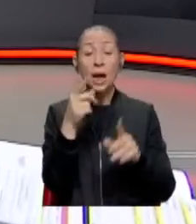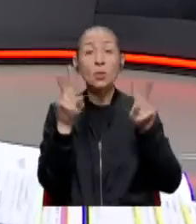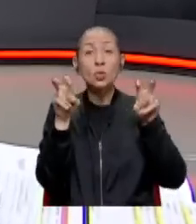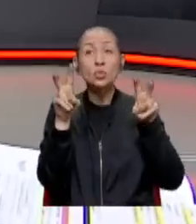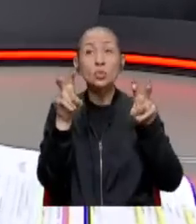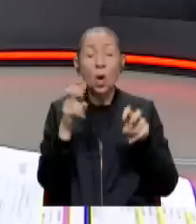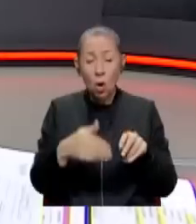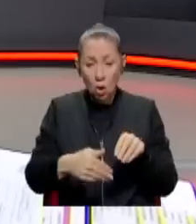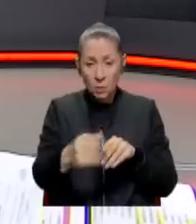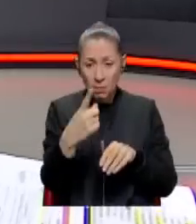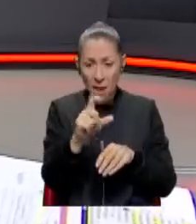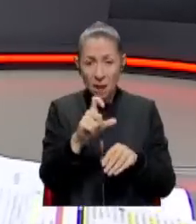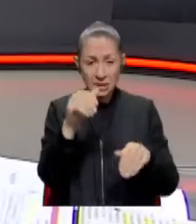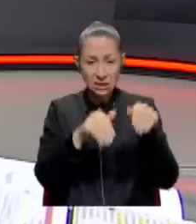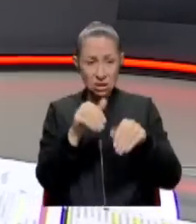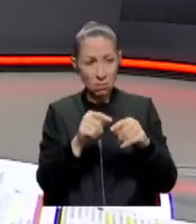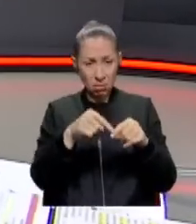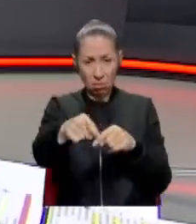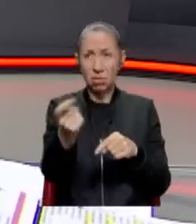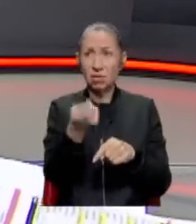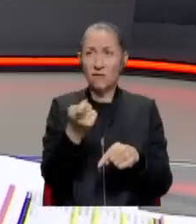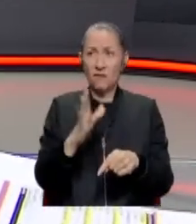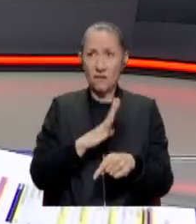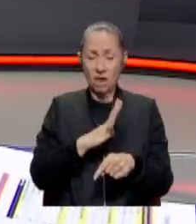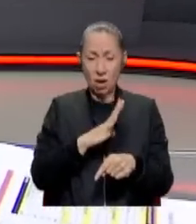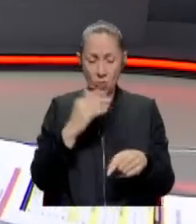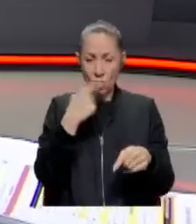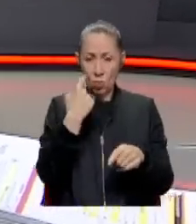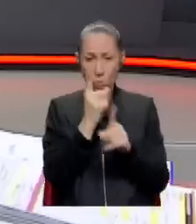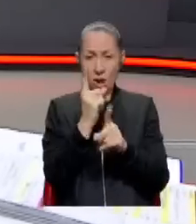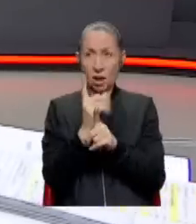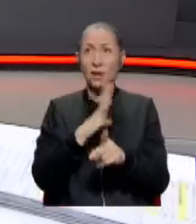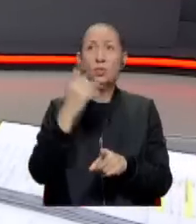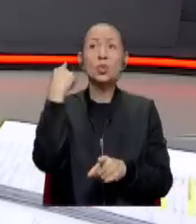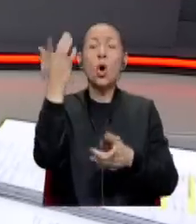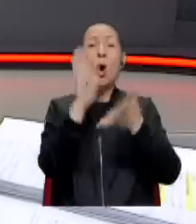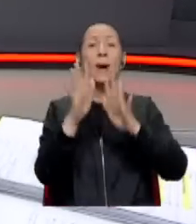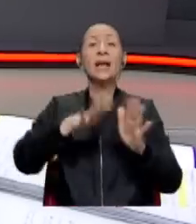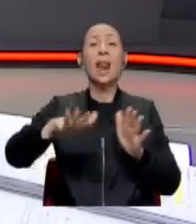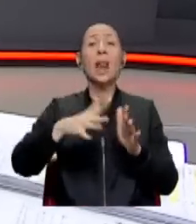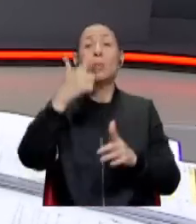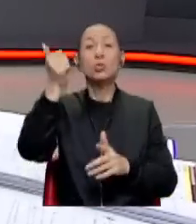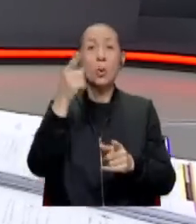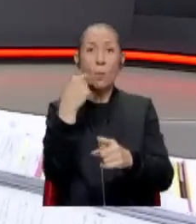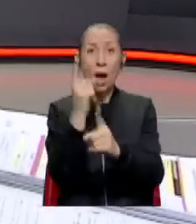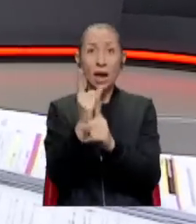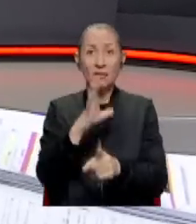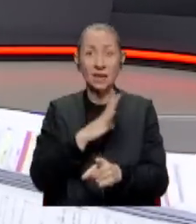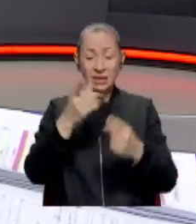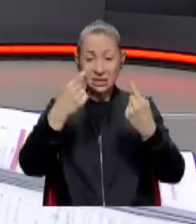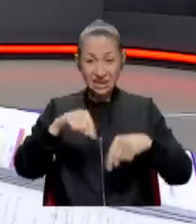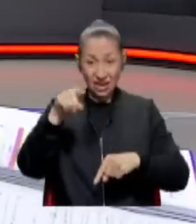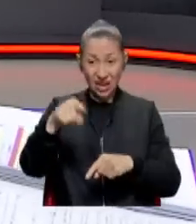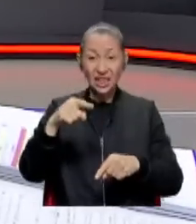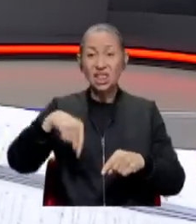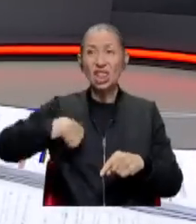meselesi önümüzdeki bir ayda seçime kadar mülakatlar var dün söyledim mesela Orman Genel Müdürlüğünde var sınavdaki